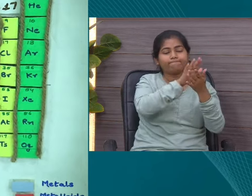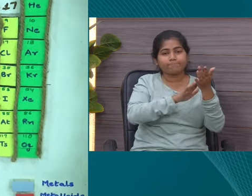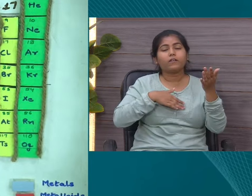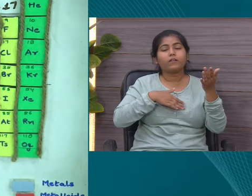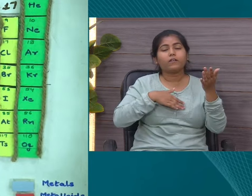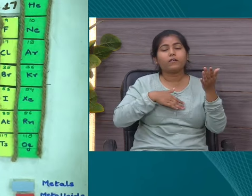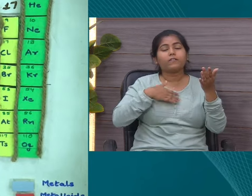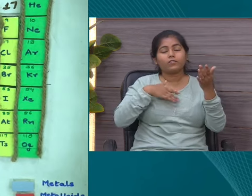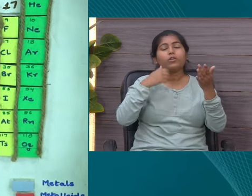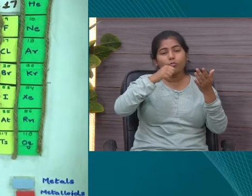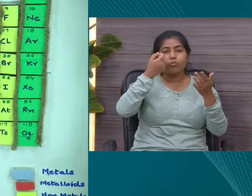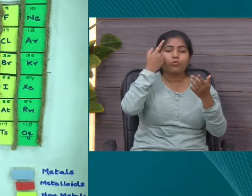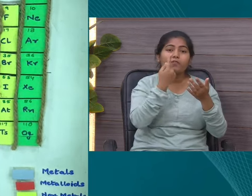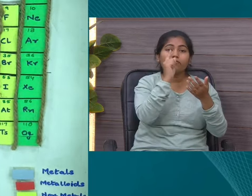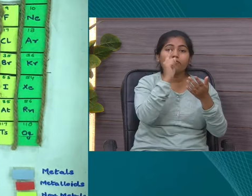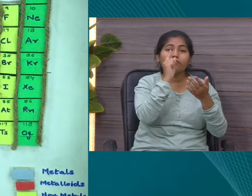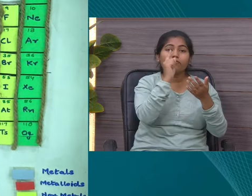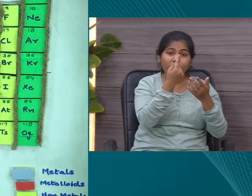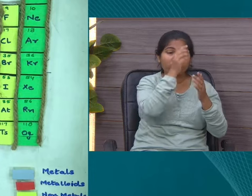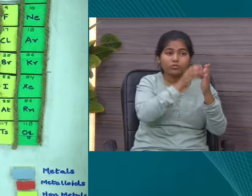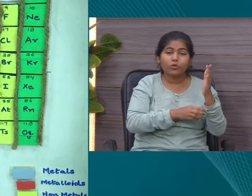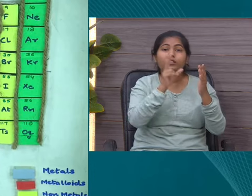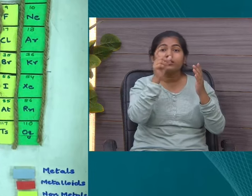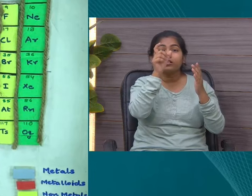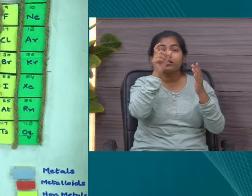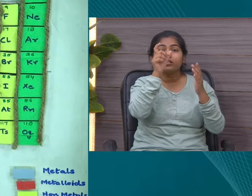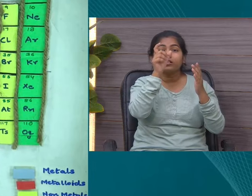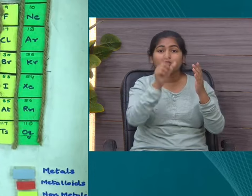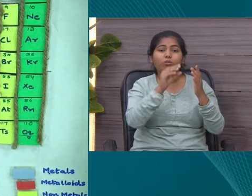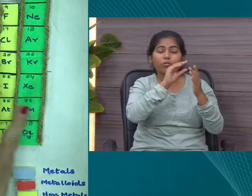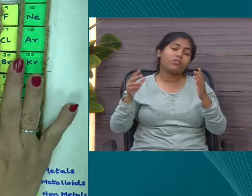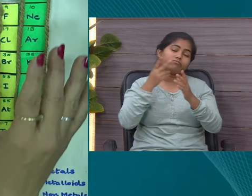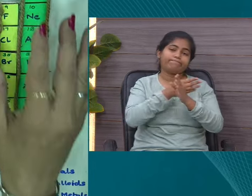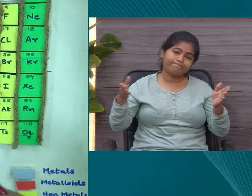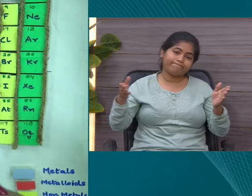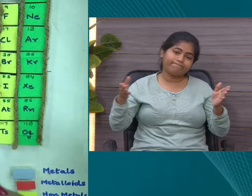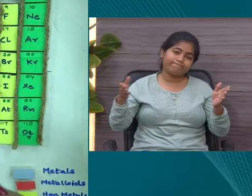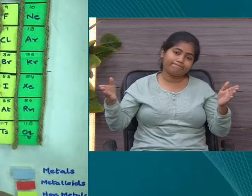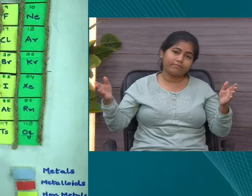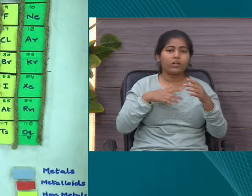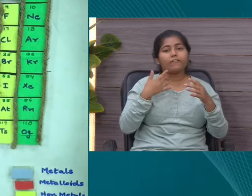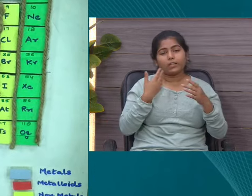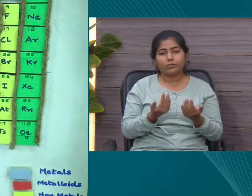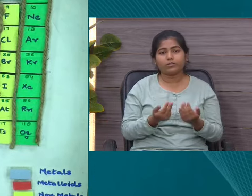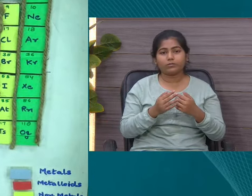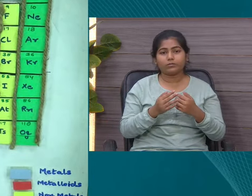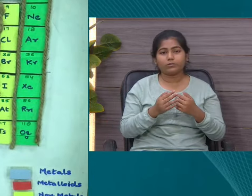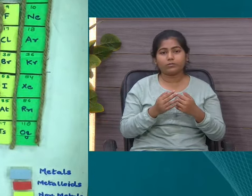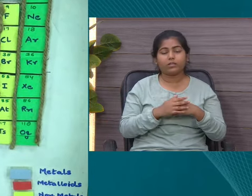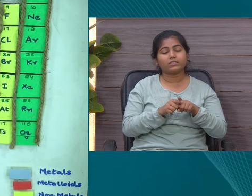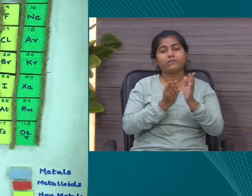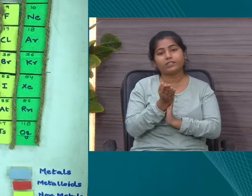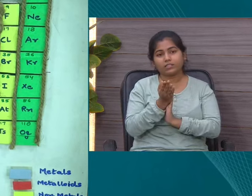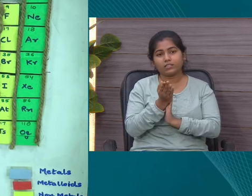इज दी फर्स्ट कॉलम, दिस इज माय फर्स्ट ग्रुप, दिस इज सेकंड ग्रुप, थर्ड ग्रुप एंड वे ऑन, वो यहाँ महसूस कर सकते हैं। इसी तरह से